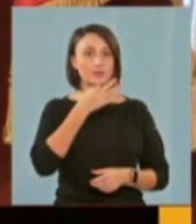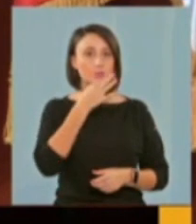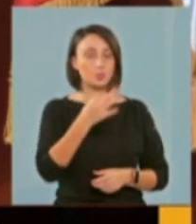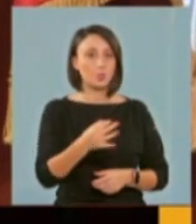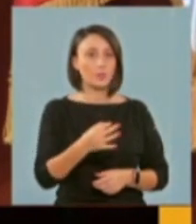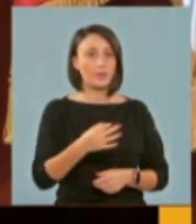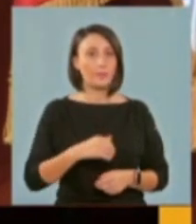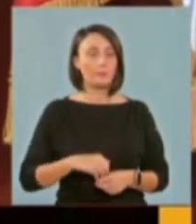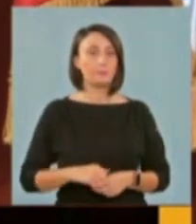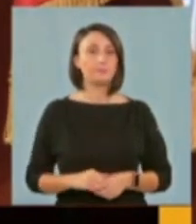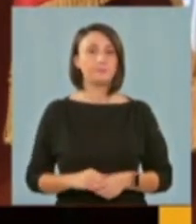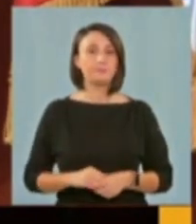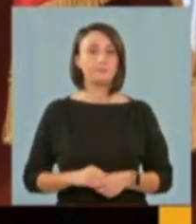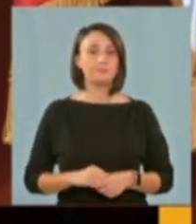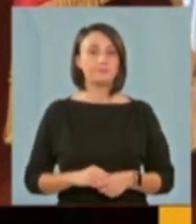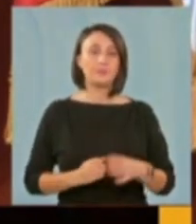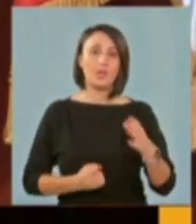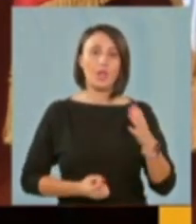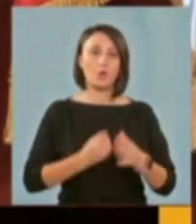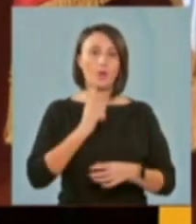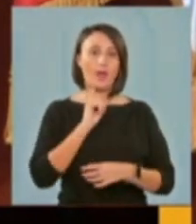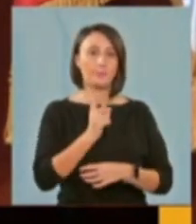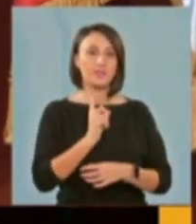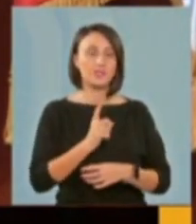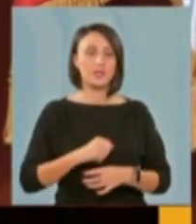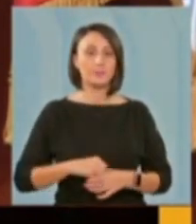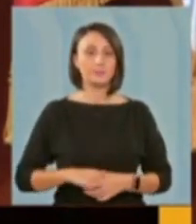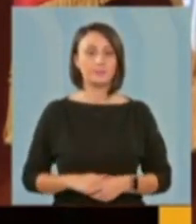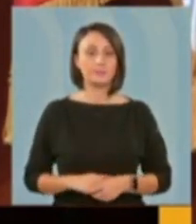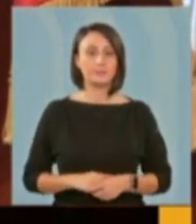la noile amenințări.